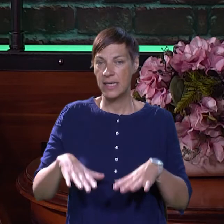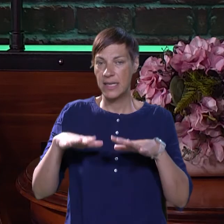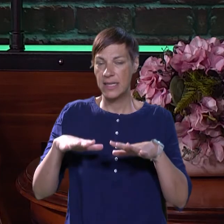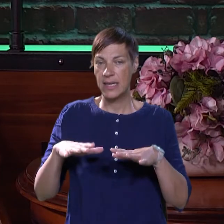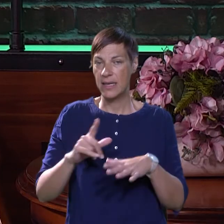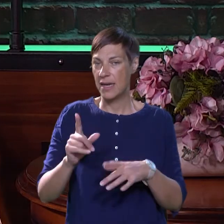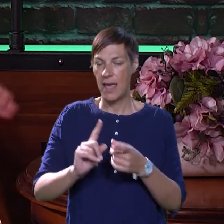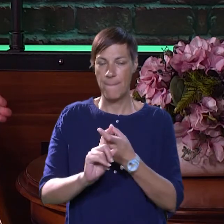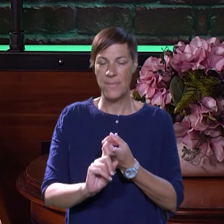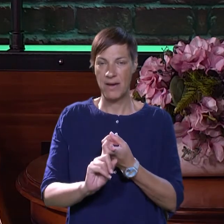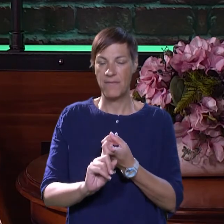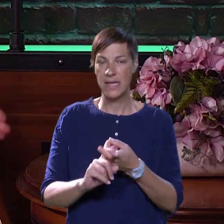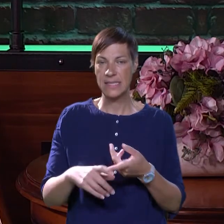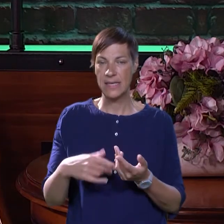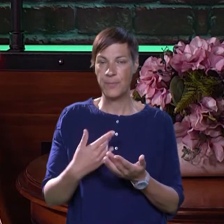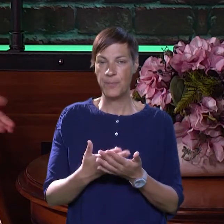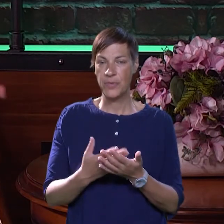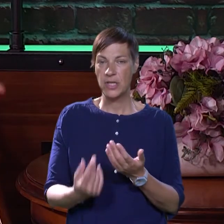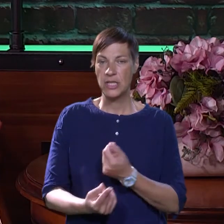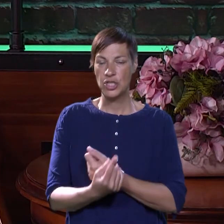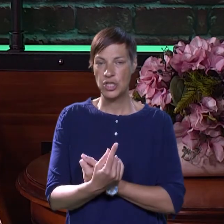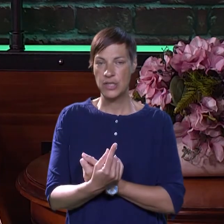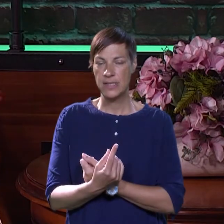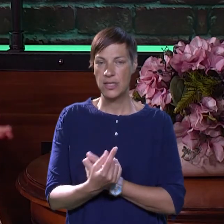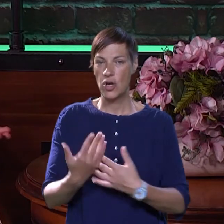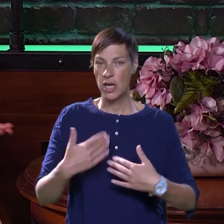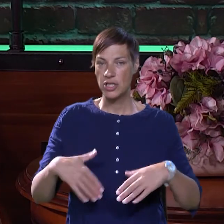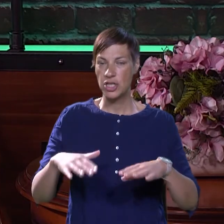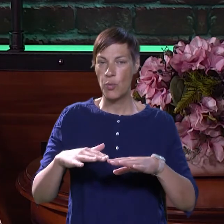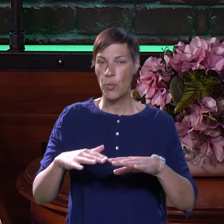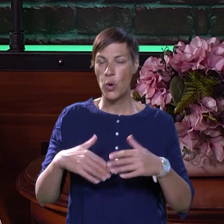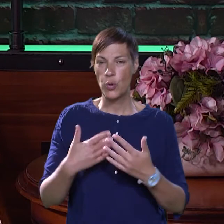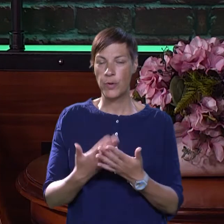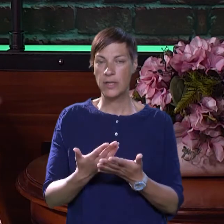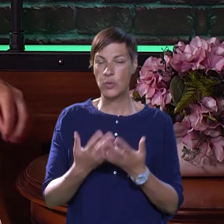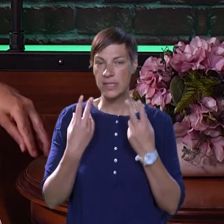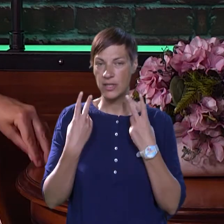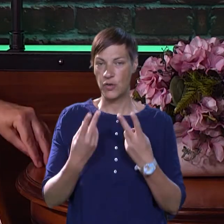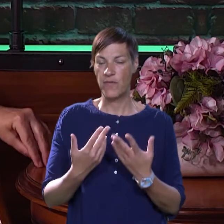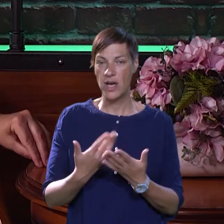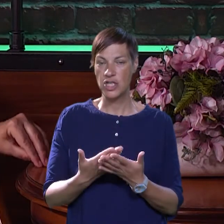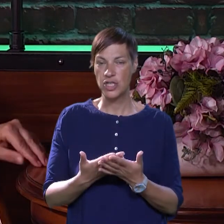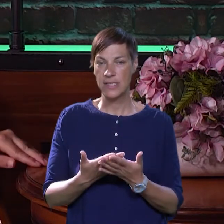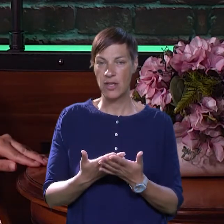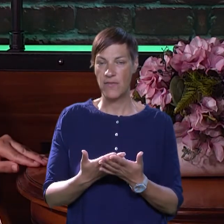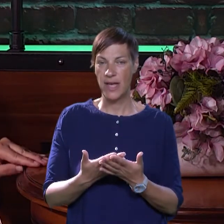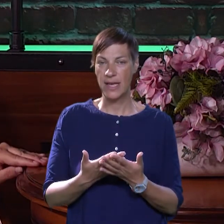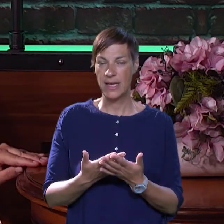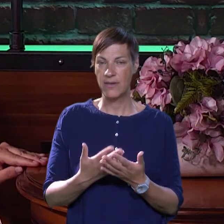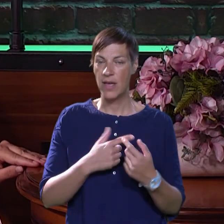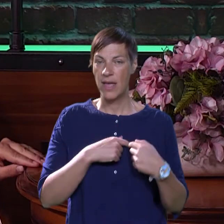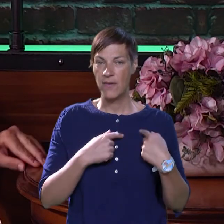koji je poplavljen nema veze sa onim što se događa u moru. I tu je zato važno da za ovakve